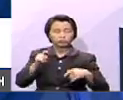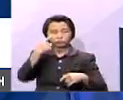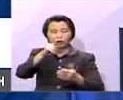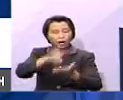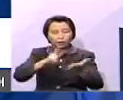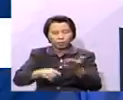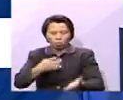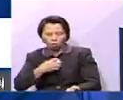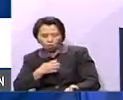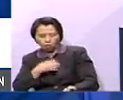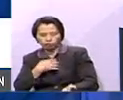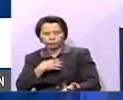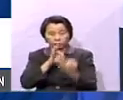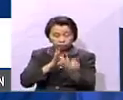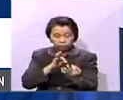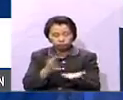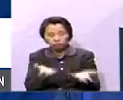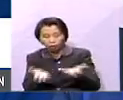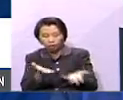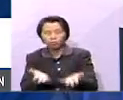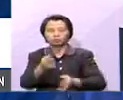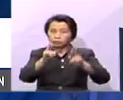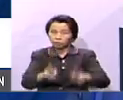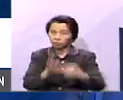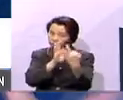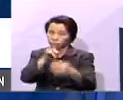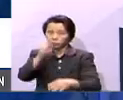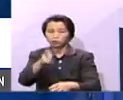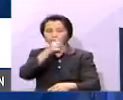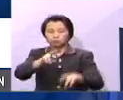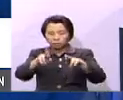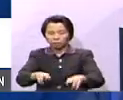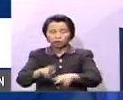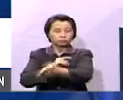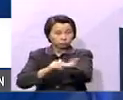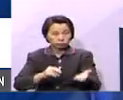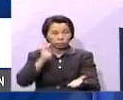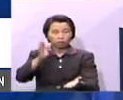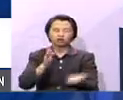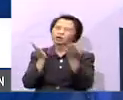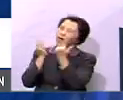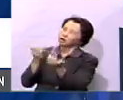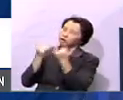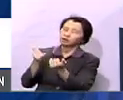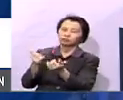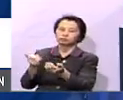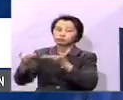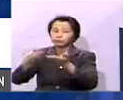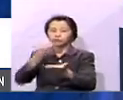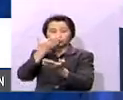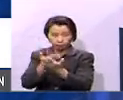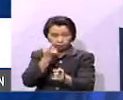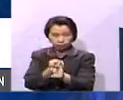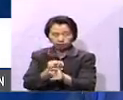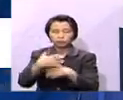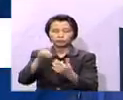apa-apa aduan ataupun masalah yang dihadapi oleh rakyat kerana Rakyat sudah tentu ya akan mengharapkan perkhidmatan yang lebih baik